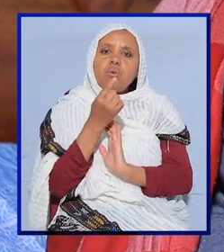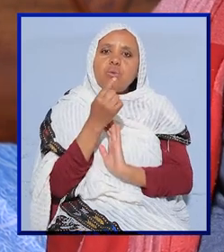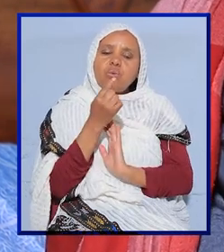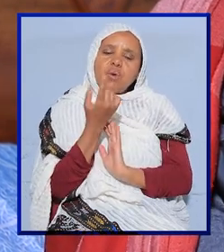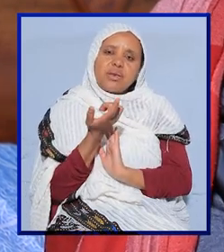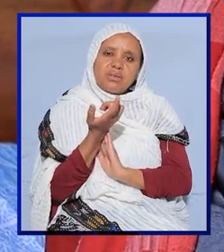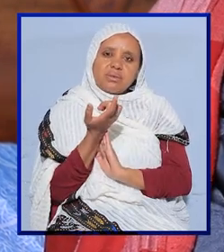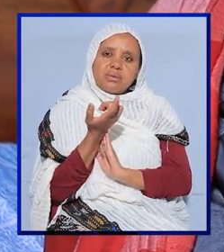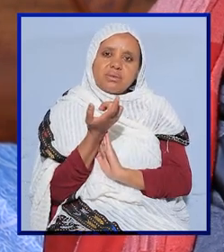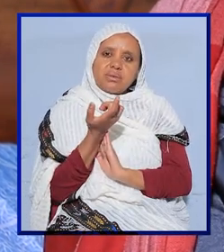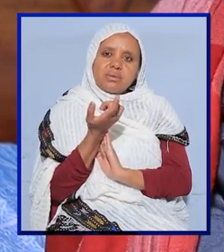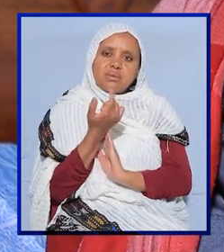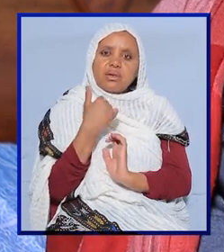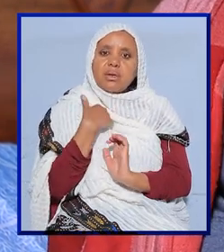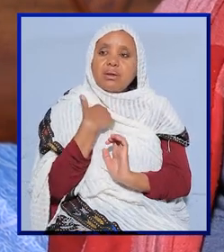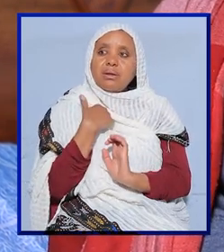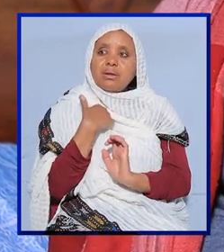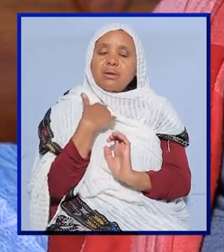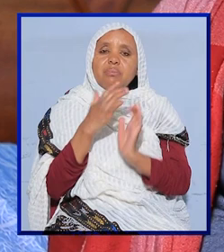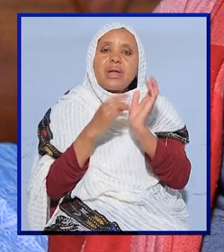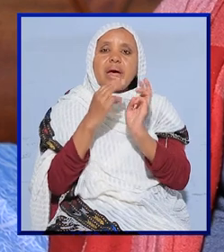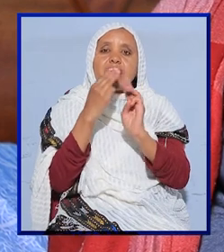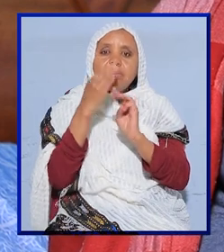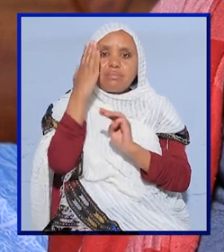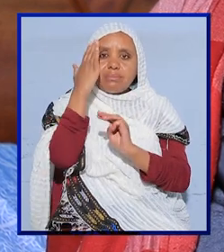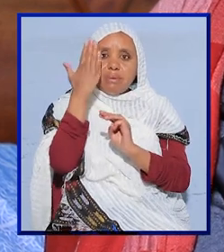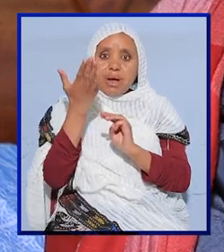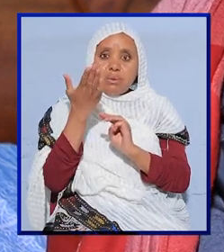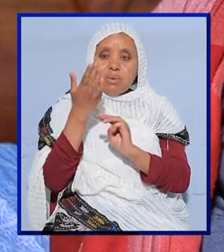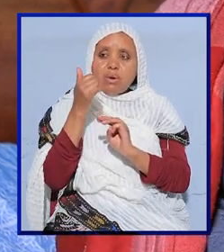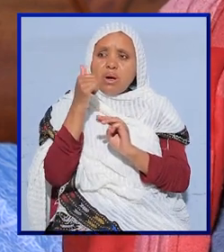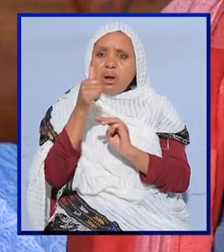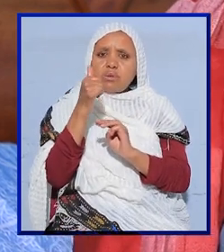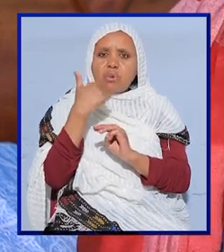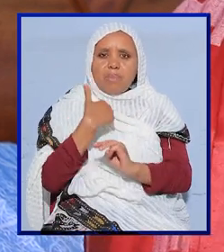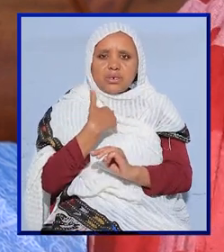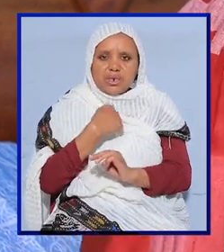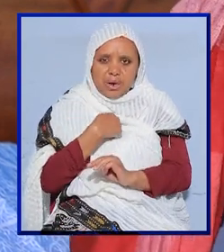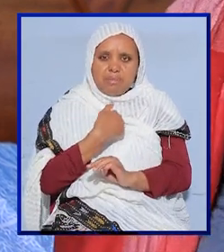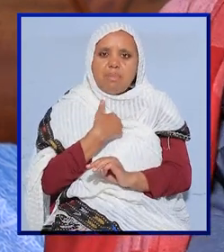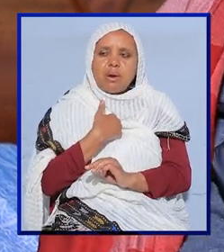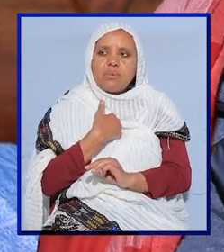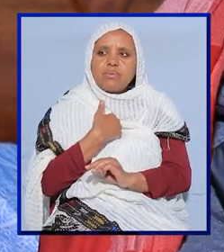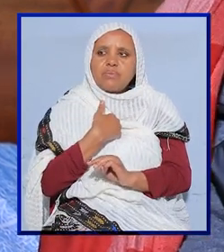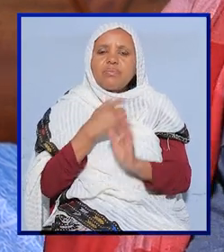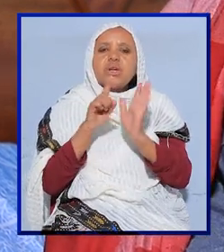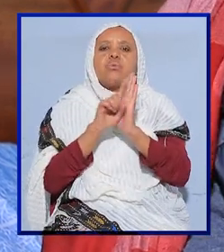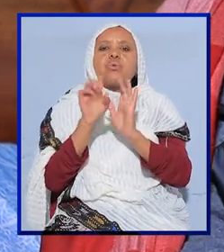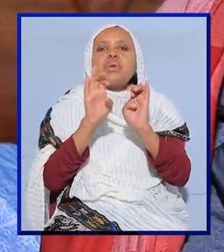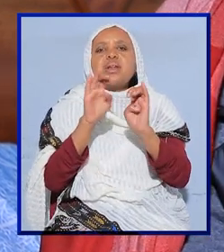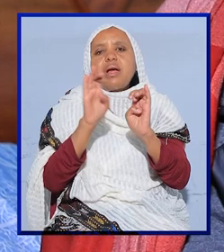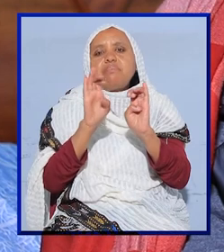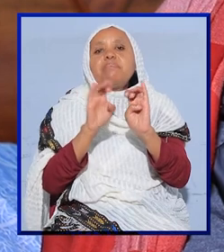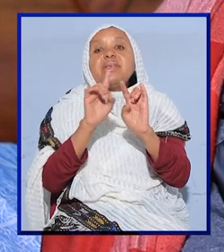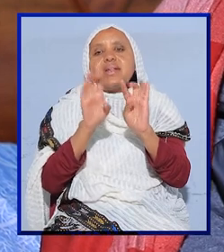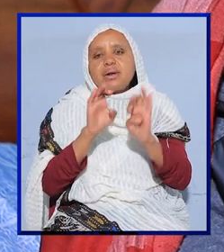እኮ አለች ይኸው መድኃኒዓለም በሚያውቀው ይኸው እሷም አለች እኔም አለች ህጉ ነው እኮ ምን